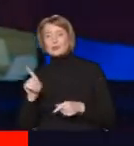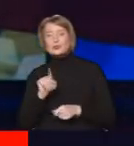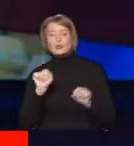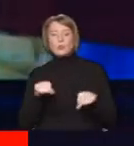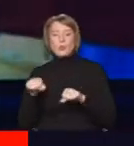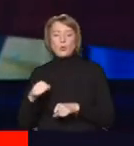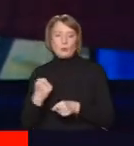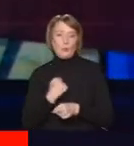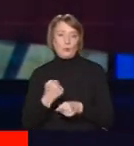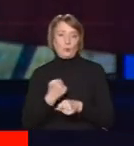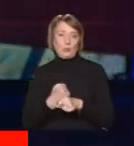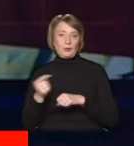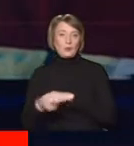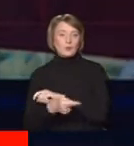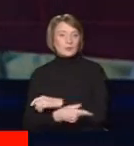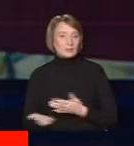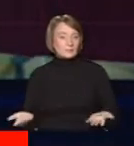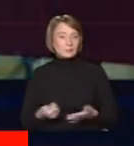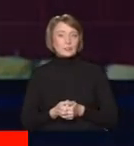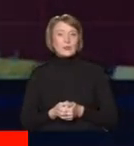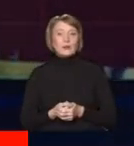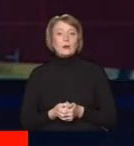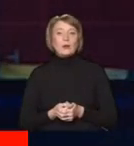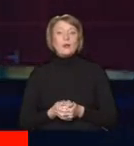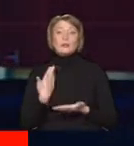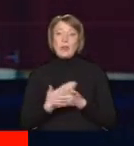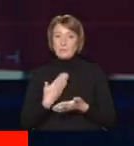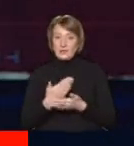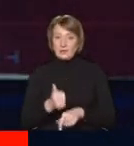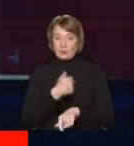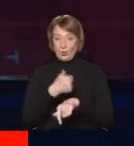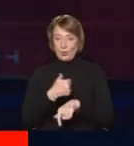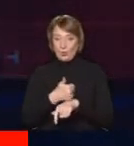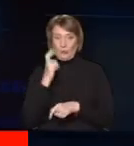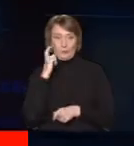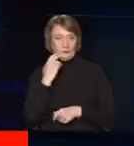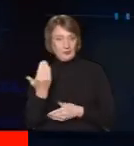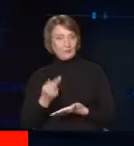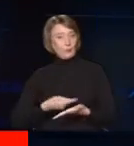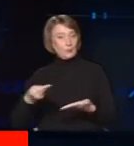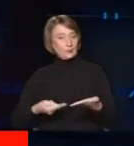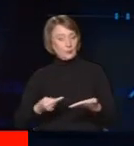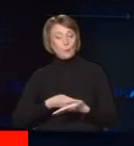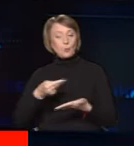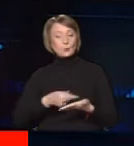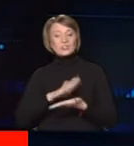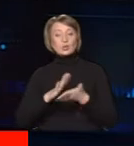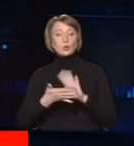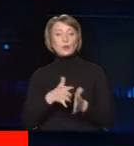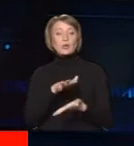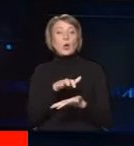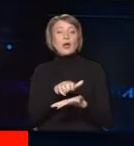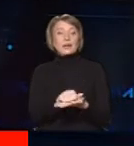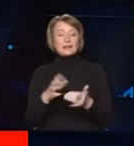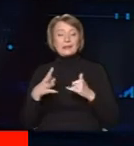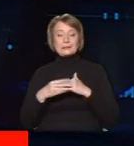в контексті корупції? Ну, кілька прикладів конкретних. Наприклад, міський голова одноосібно, це його підпис, підписує договори оренди земельних